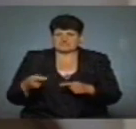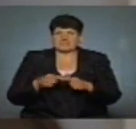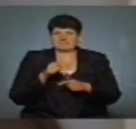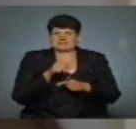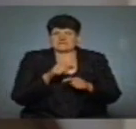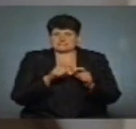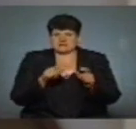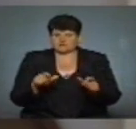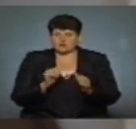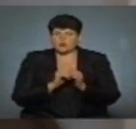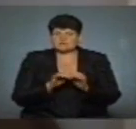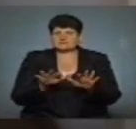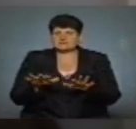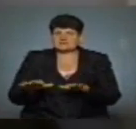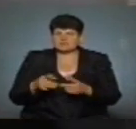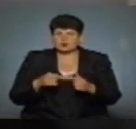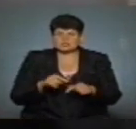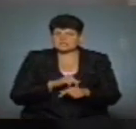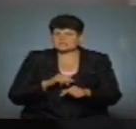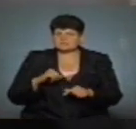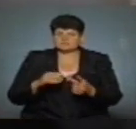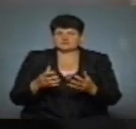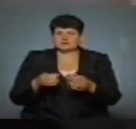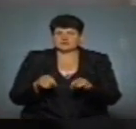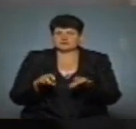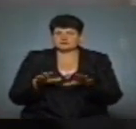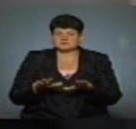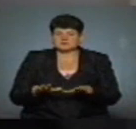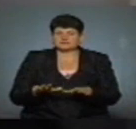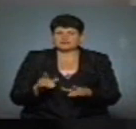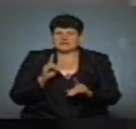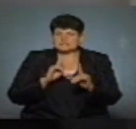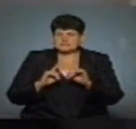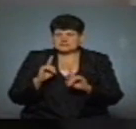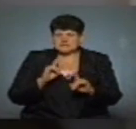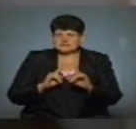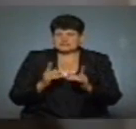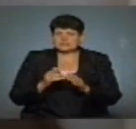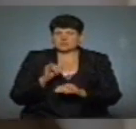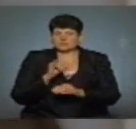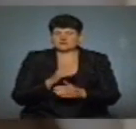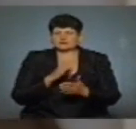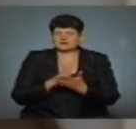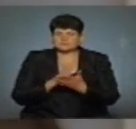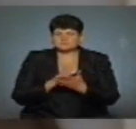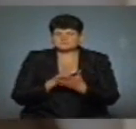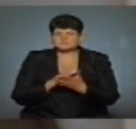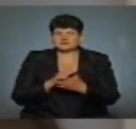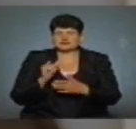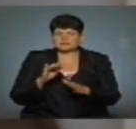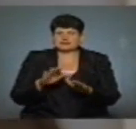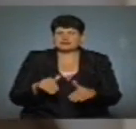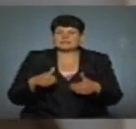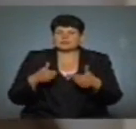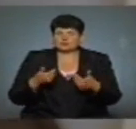закладів. Кожен місцевий орган приймає самостійно це рішення на сесіях, які у них відбуваються, і